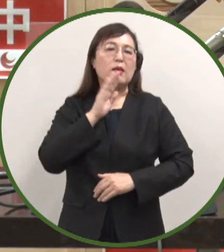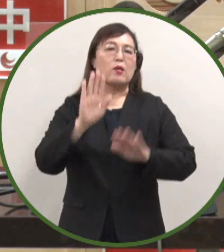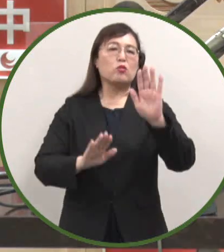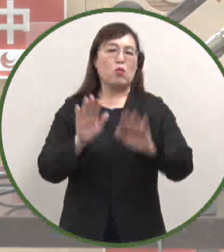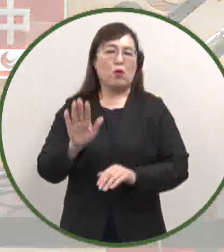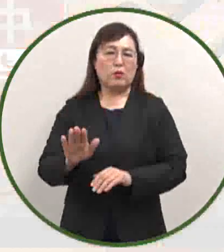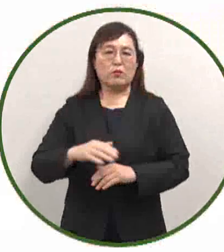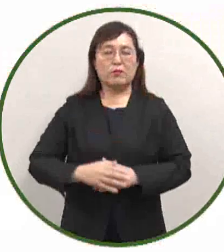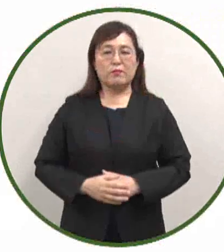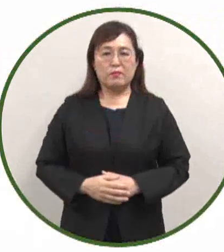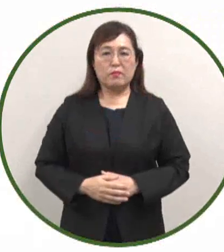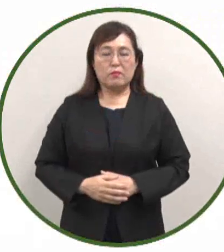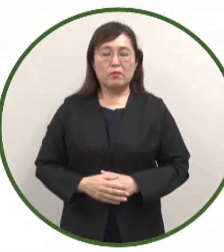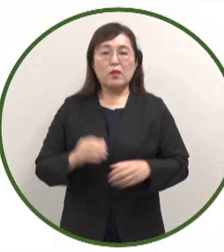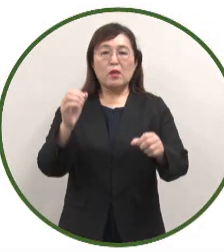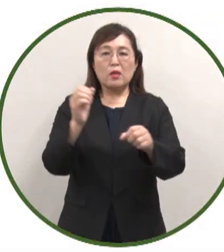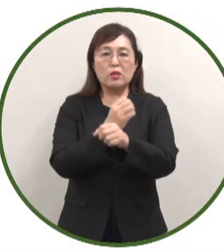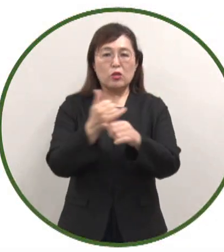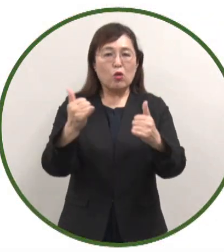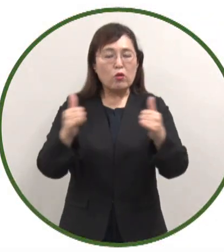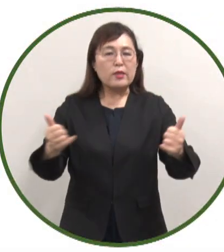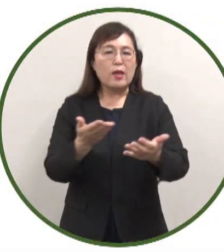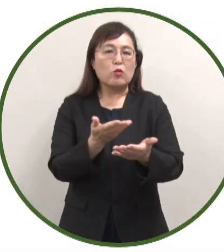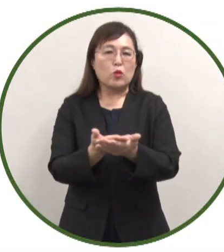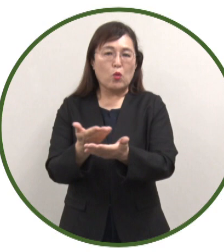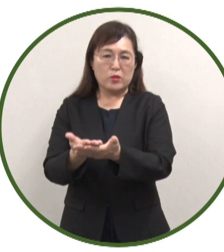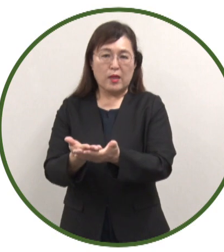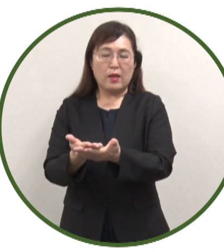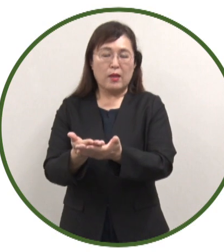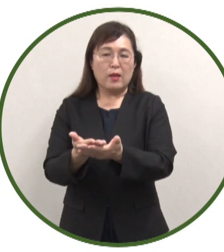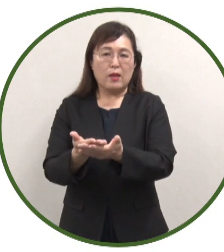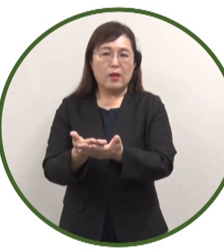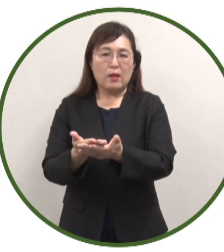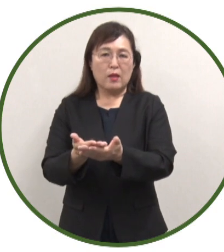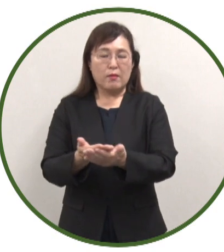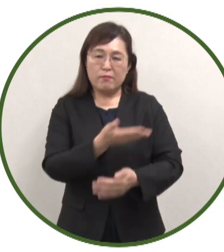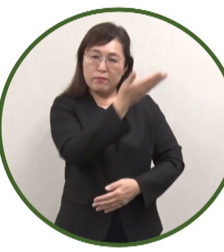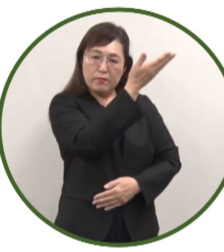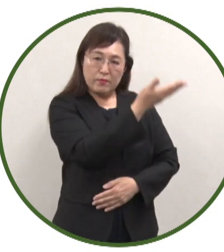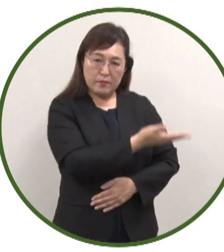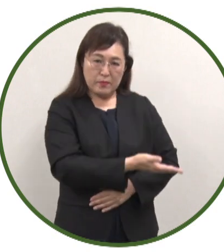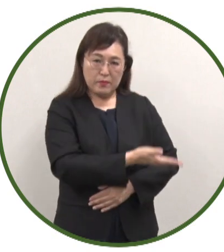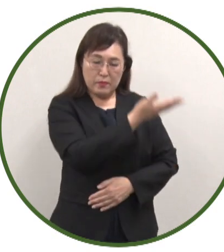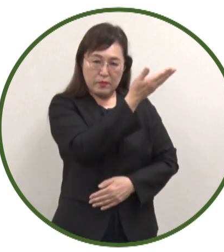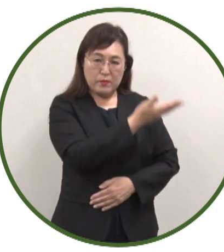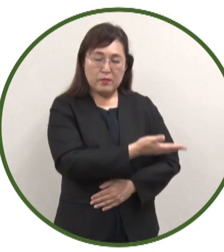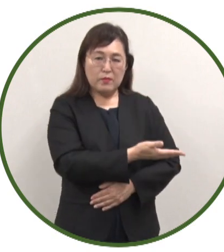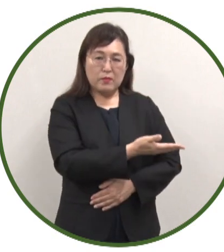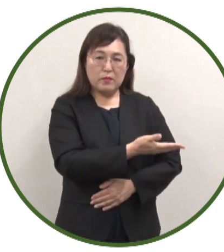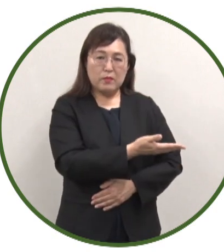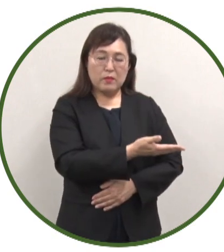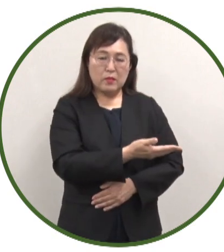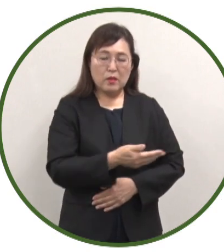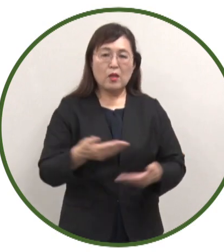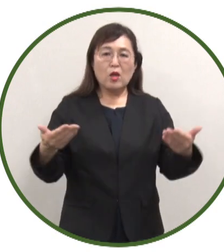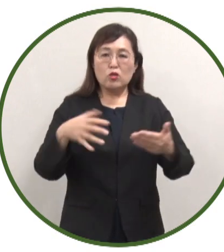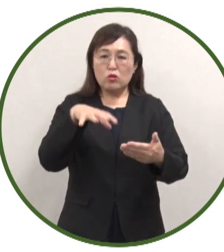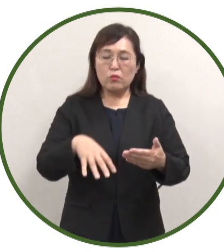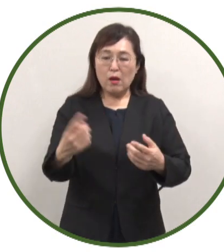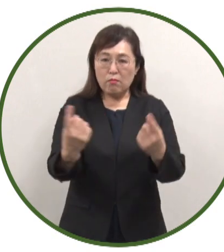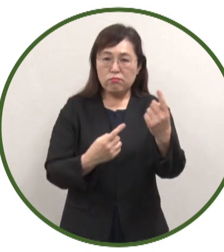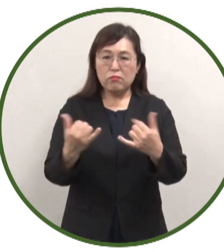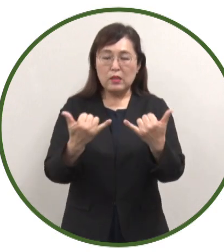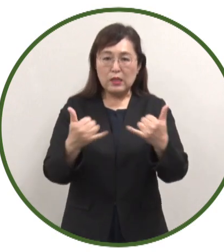そして事業者への要請でありますが、ご覧のことを要請いたします。出勤者の7割